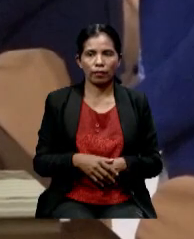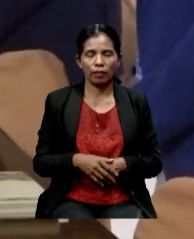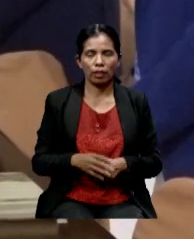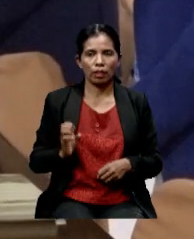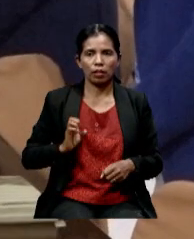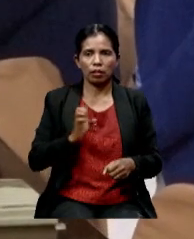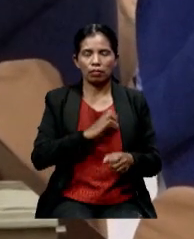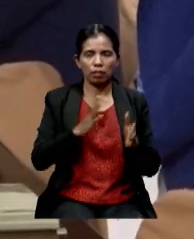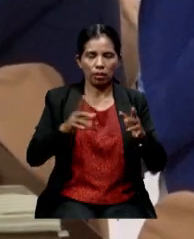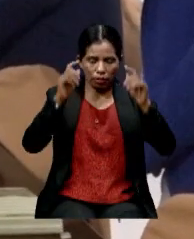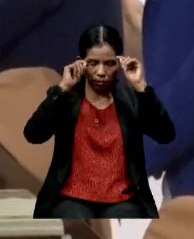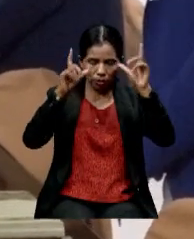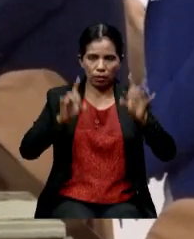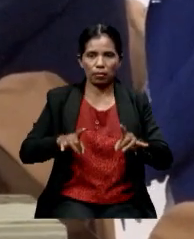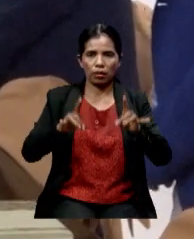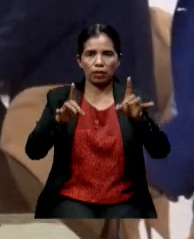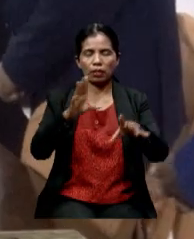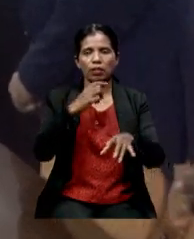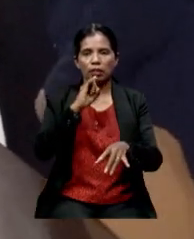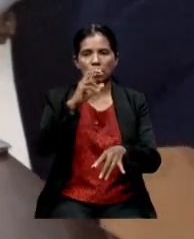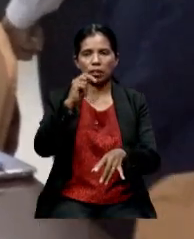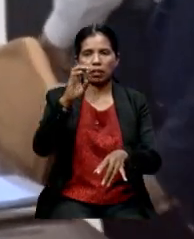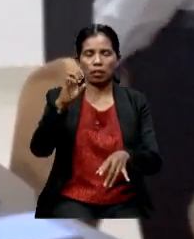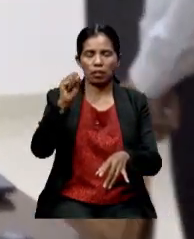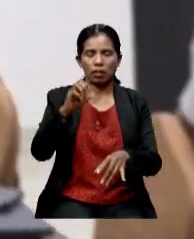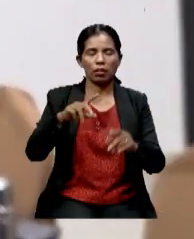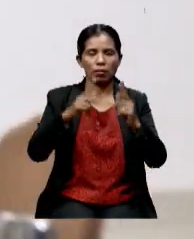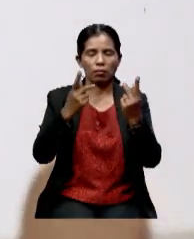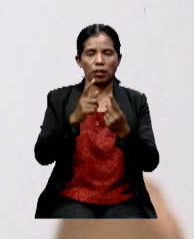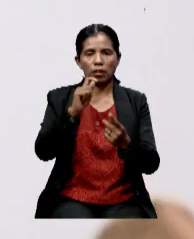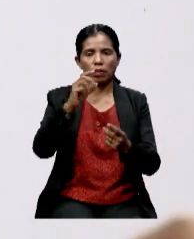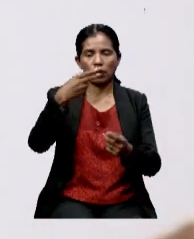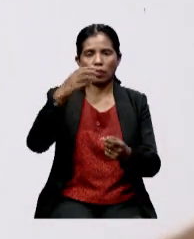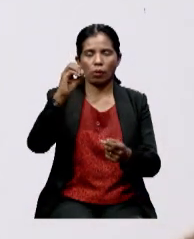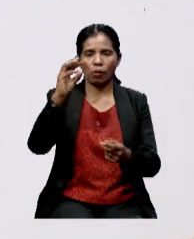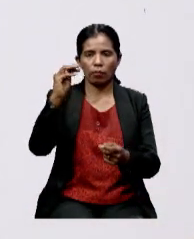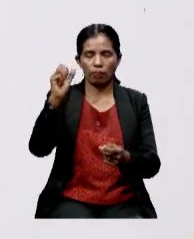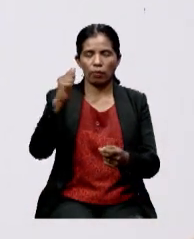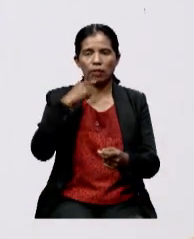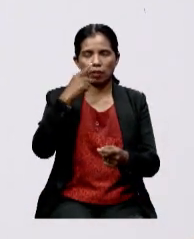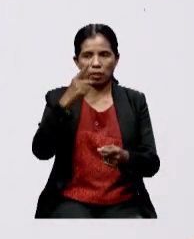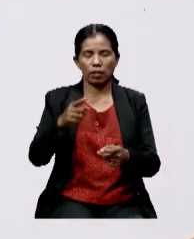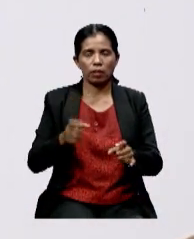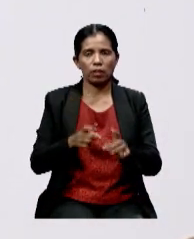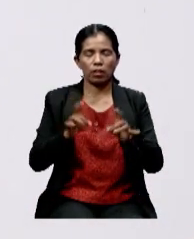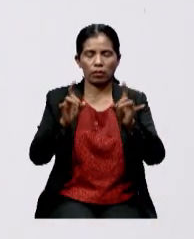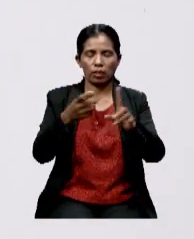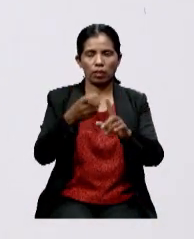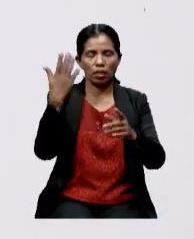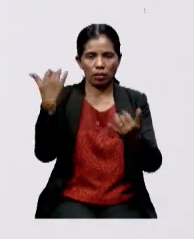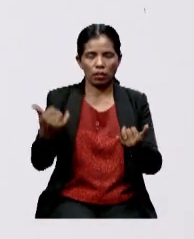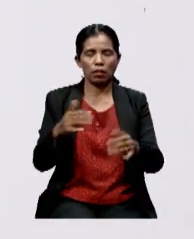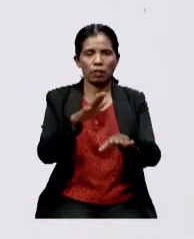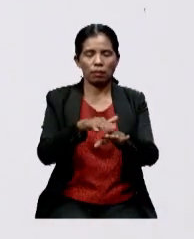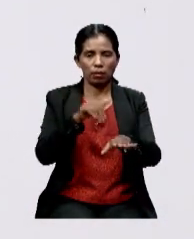Embesedora Timor Leste ba Australia Inés de Almeida Hateten, kompanyia Thomas Foote International husi Australia dadaung ne iha Timor Leste atu halu